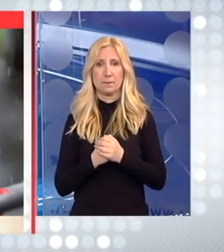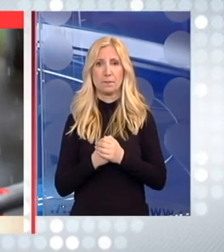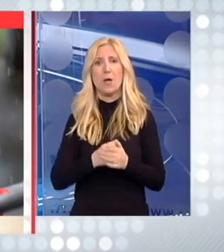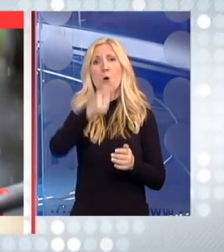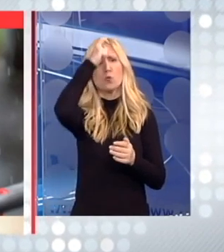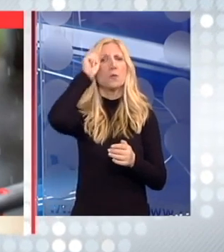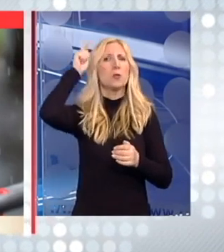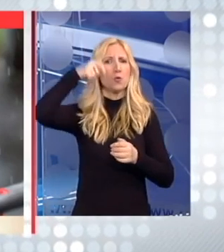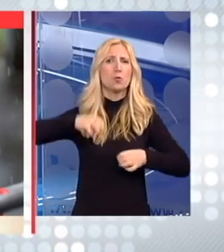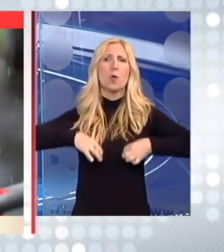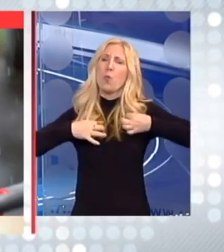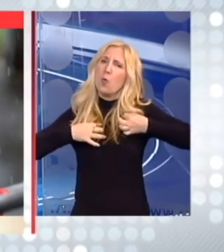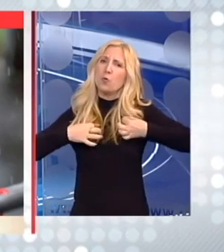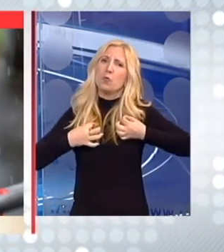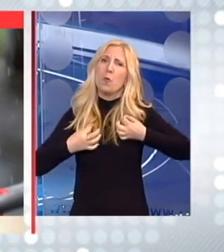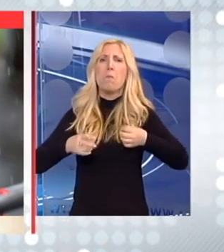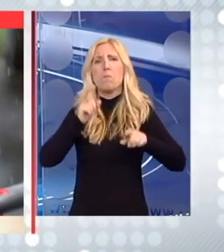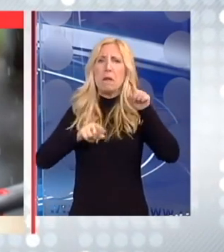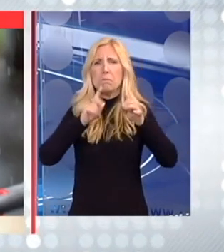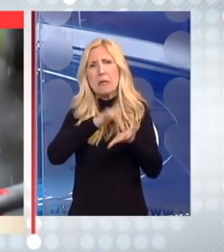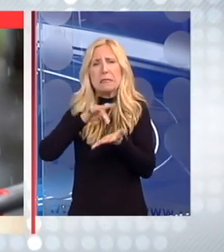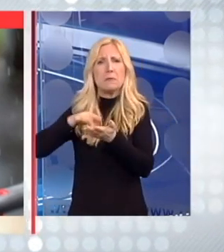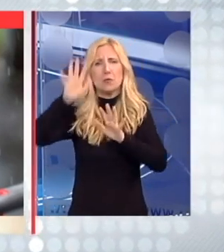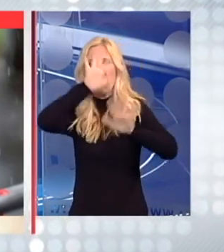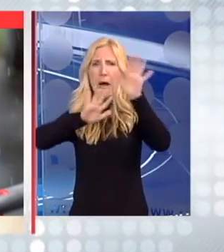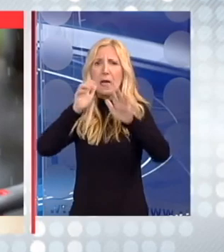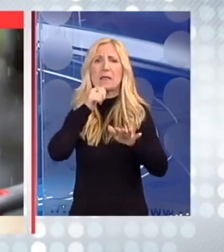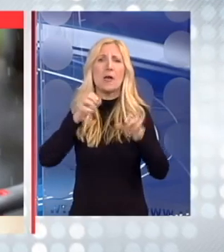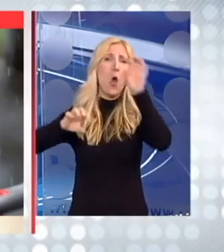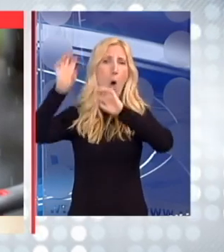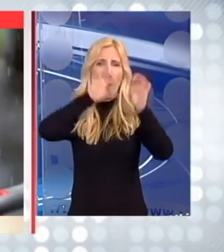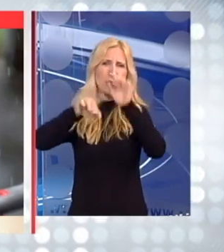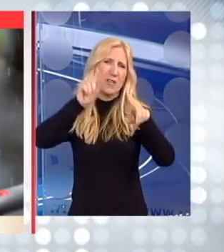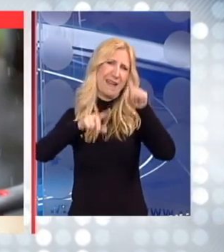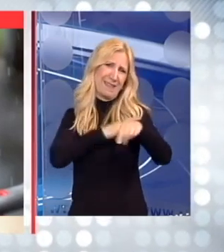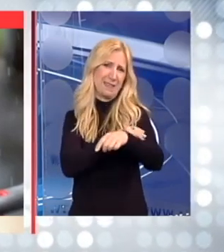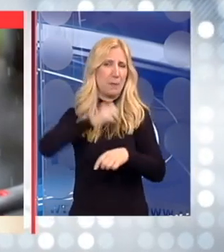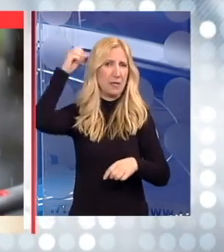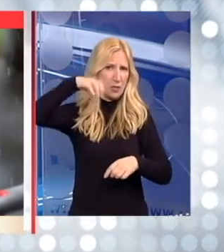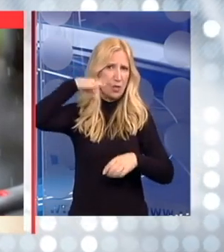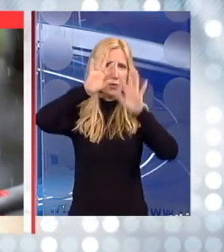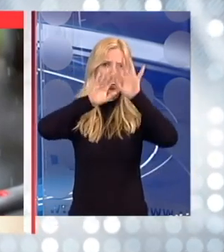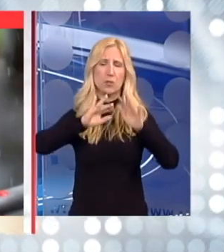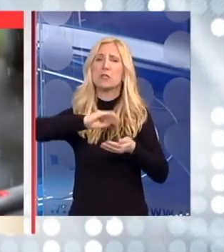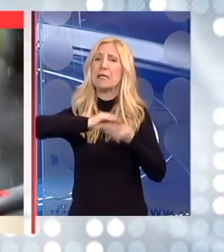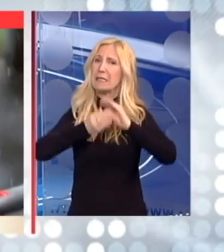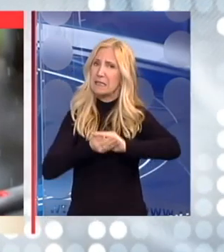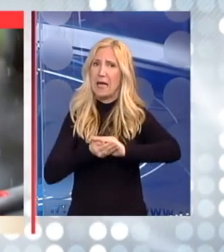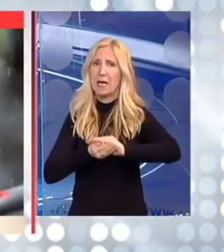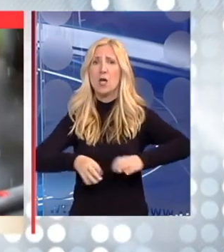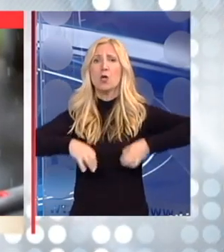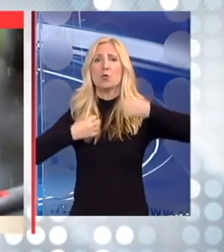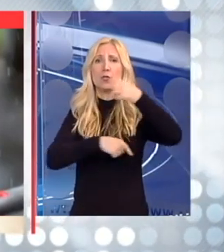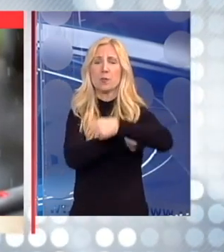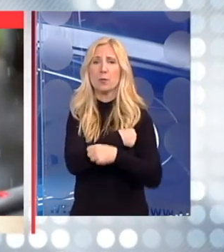U Srbiji sutra ujutru i pre podne mestimično magla, dan oblačan, ponegde slaba kiša, susnežica i sneg.